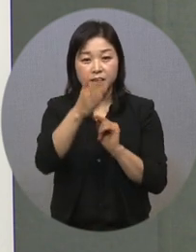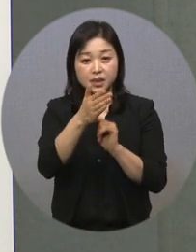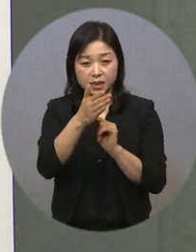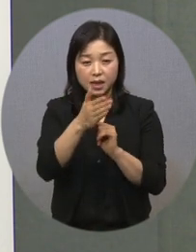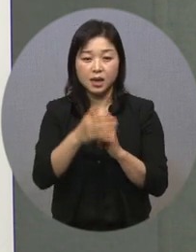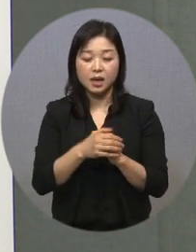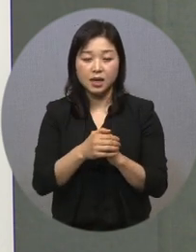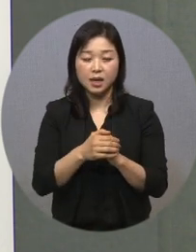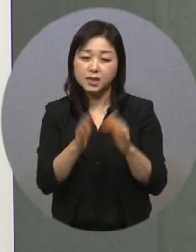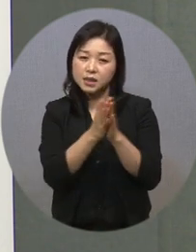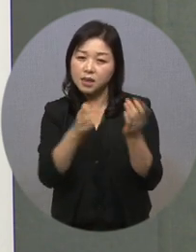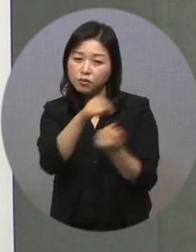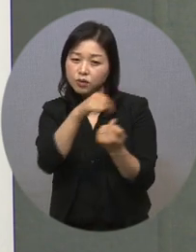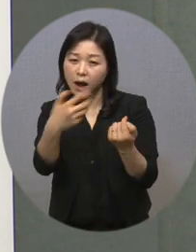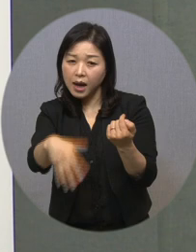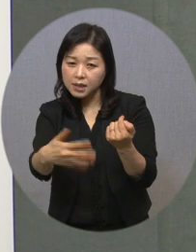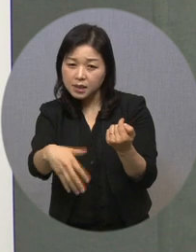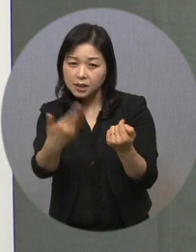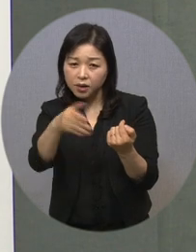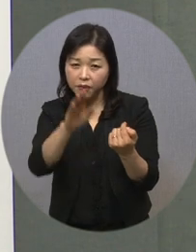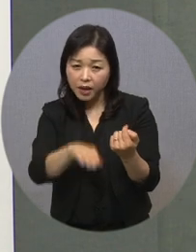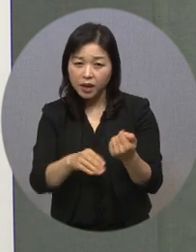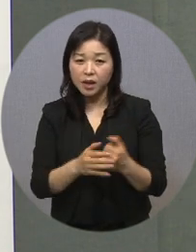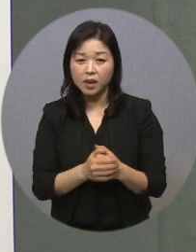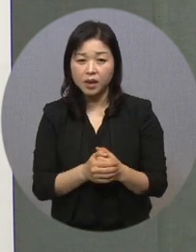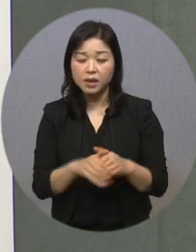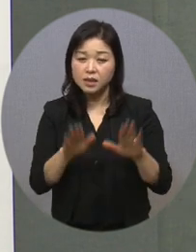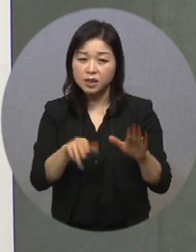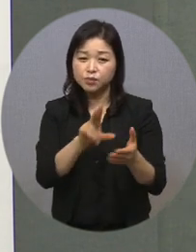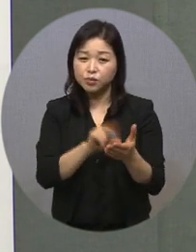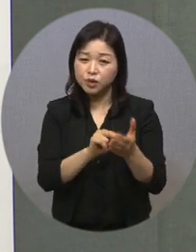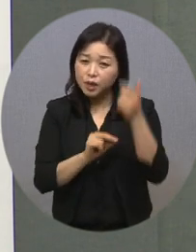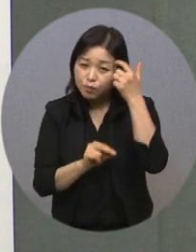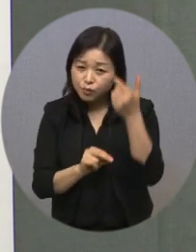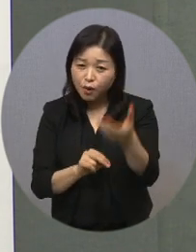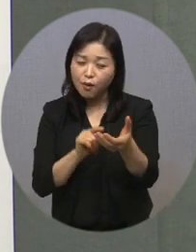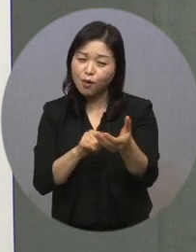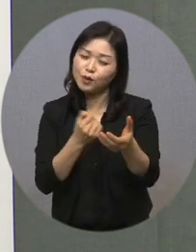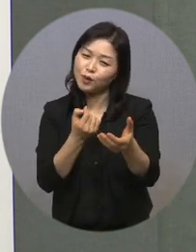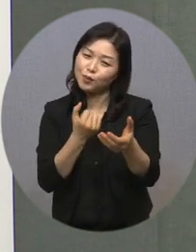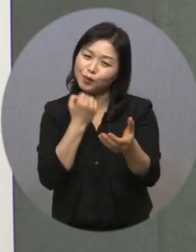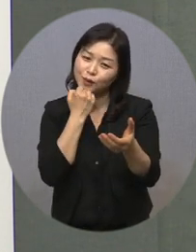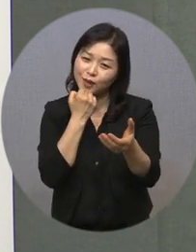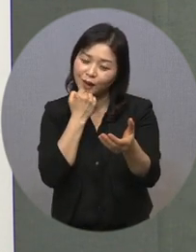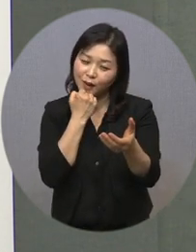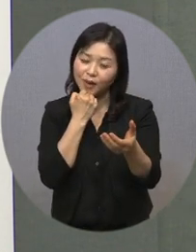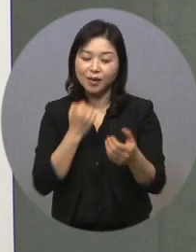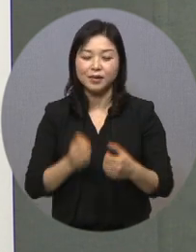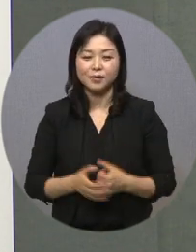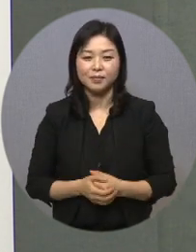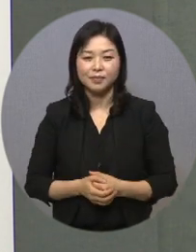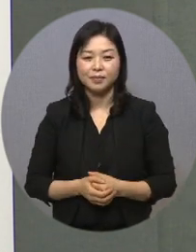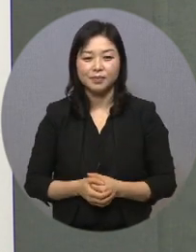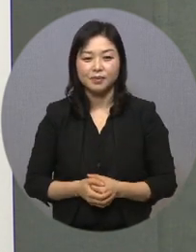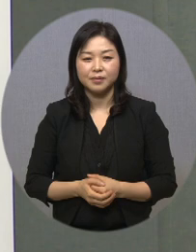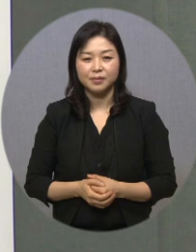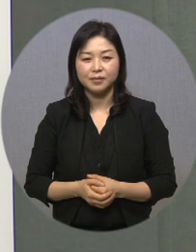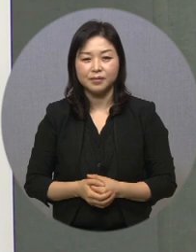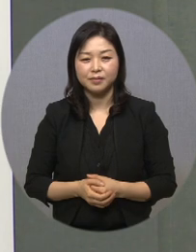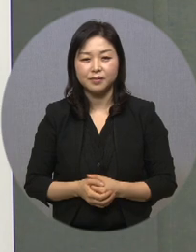진행이 되면서 해보지도 않고 벌써부터 문제점을 여쭤본다는 건 우스운 얘기겠죠. 많은